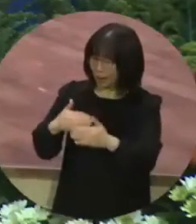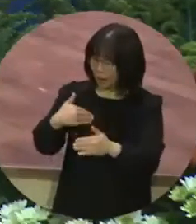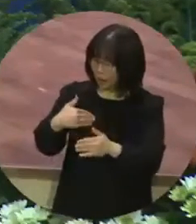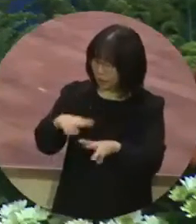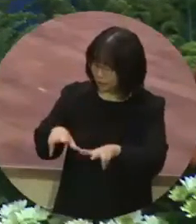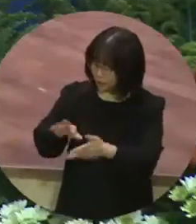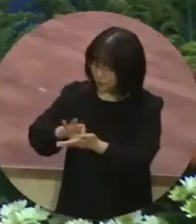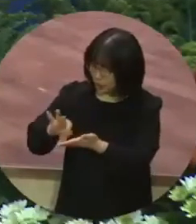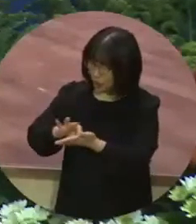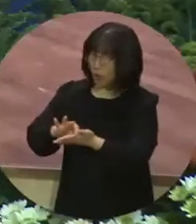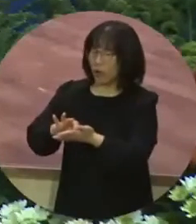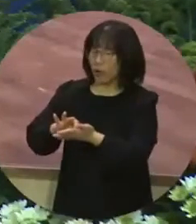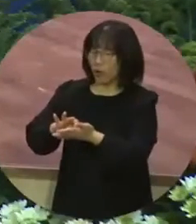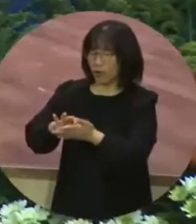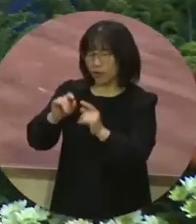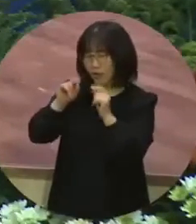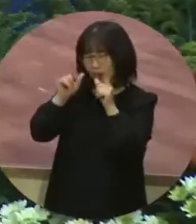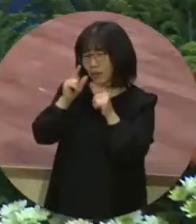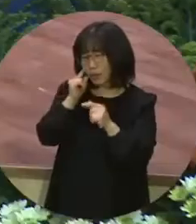깨달아.